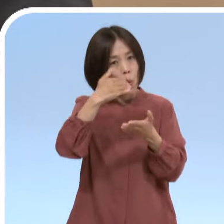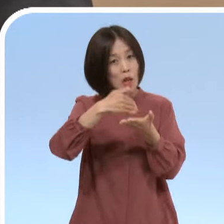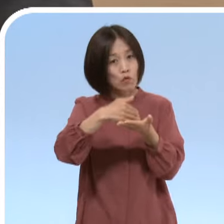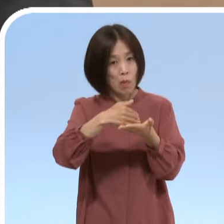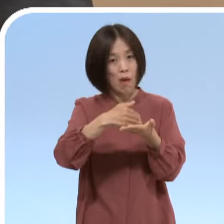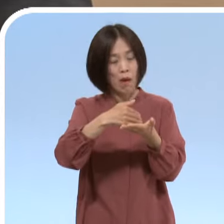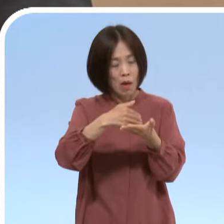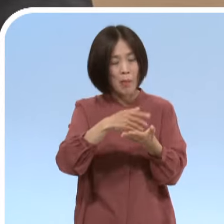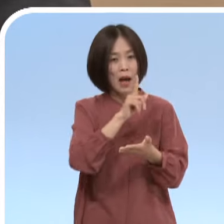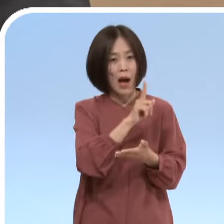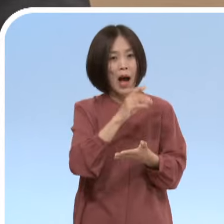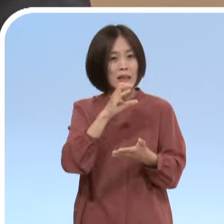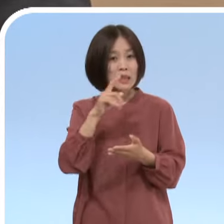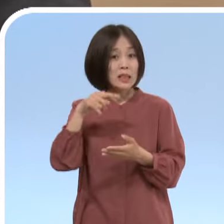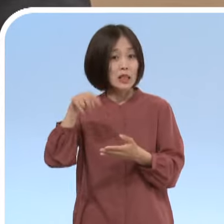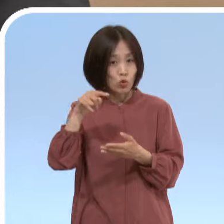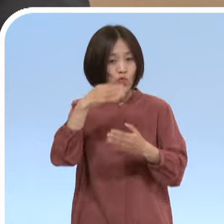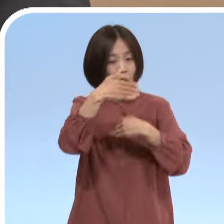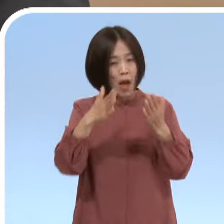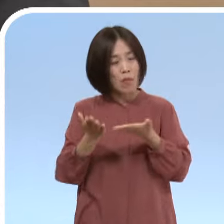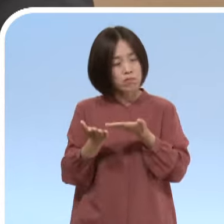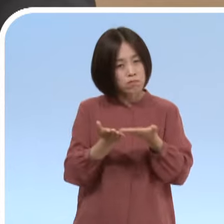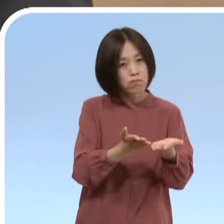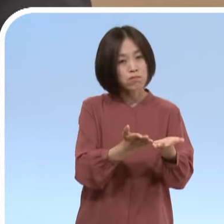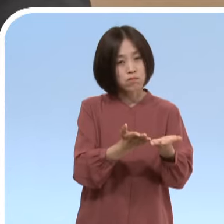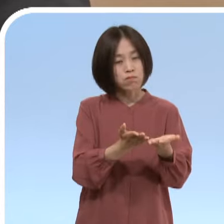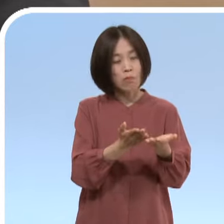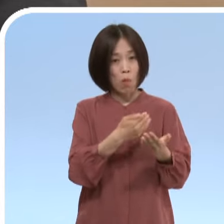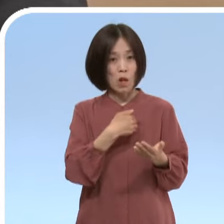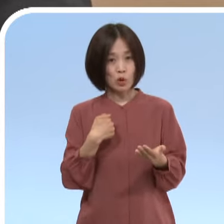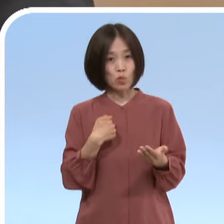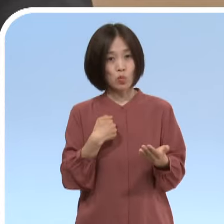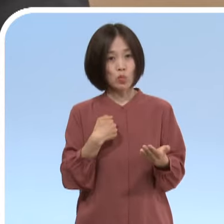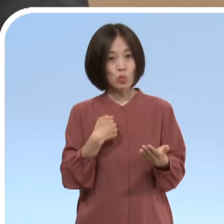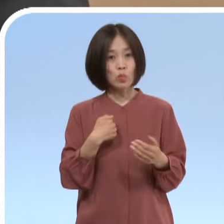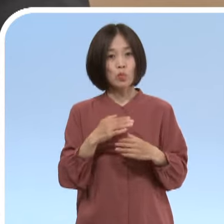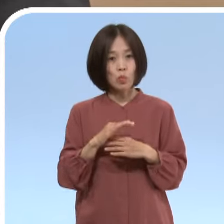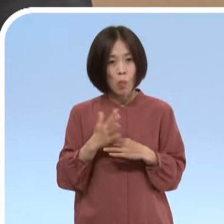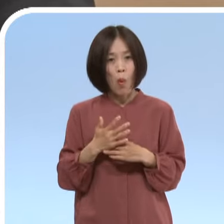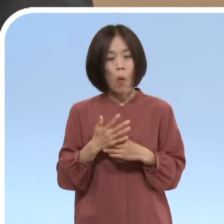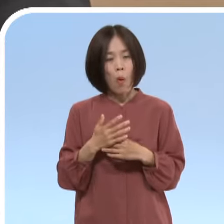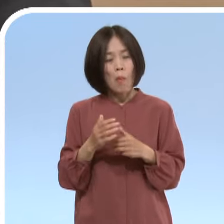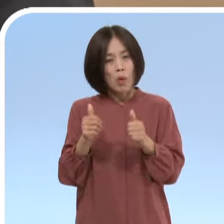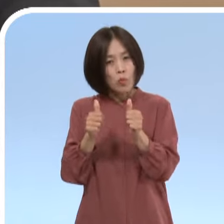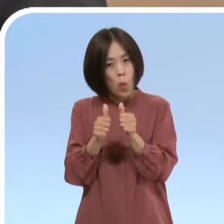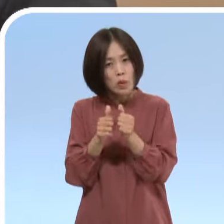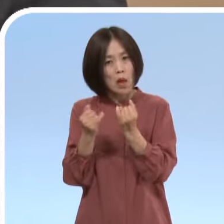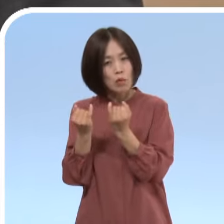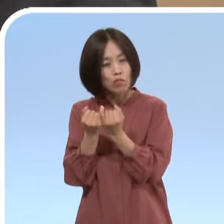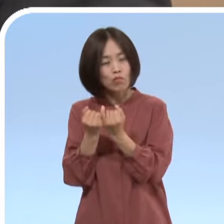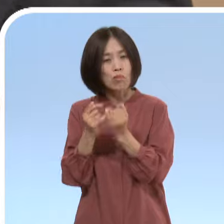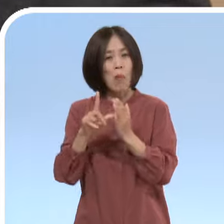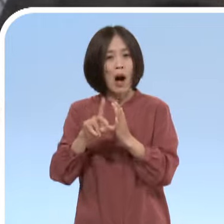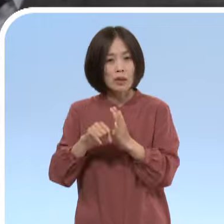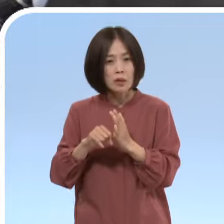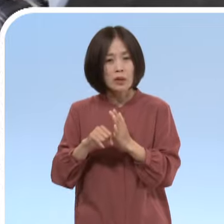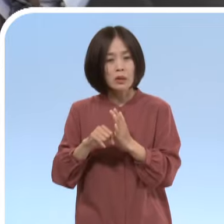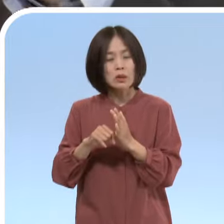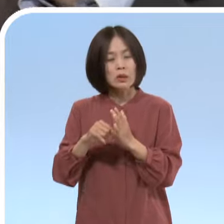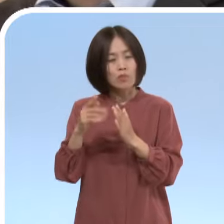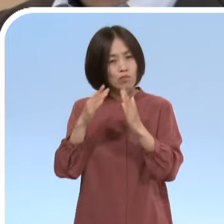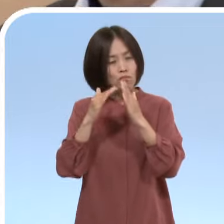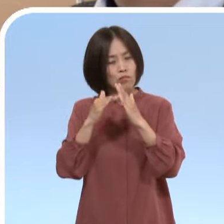状を説明していただいたりとか、例えば ICU に入っていればちょっと通してもらえたりとかできると思うんですけど、やっぱりその同性カップルってな